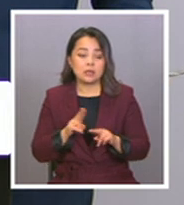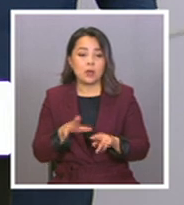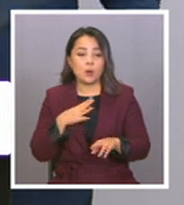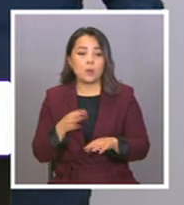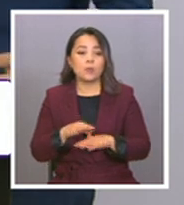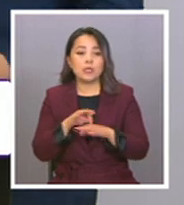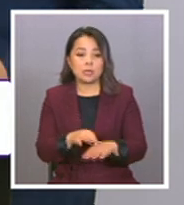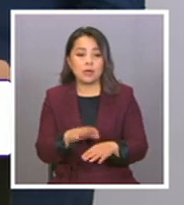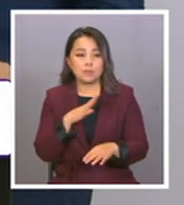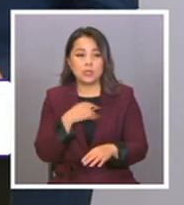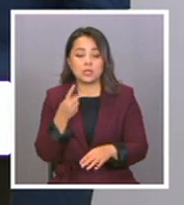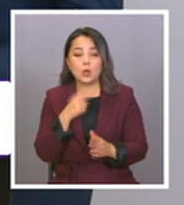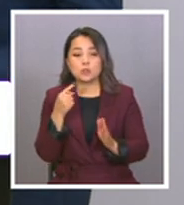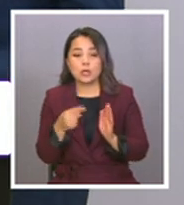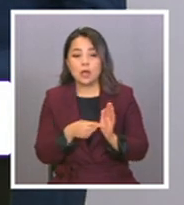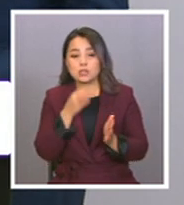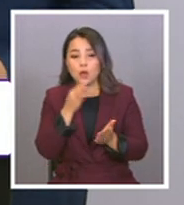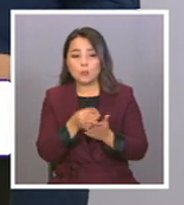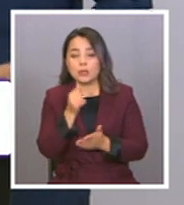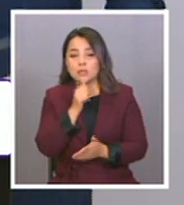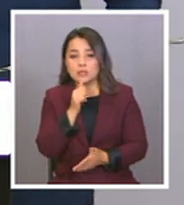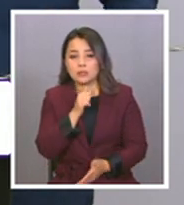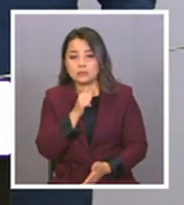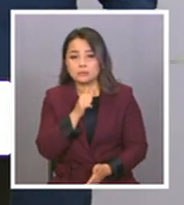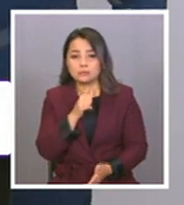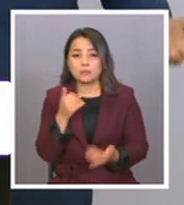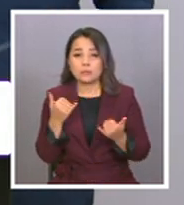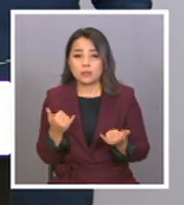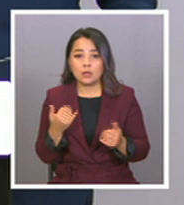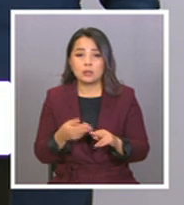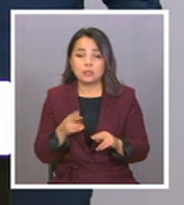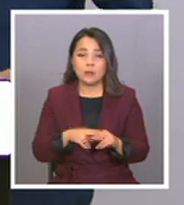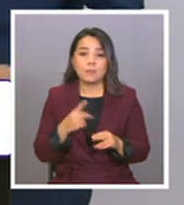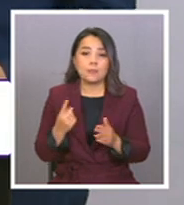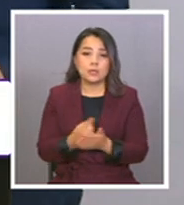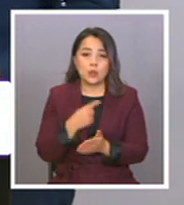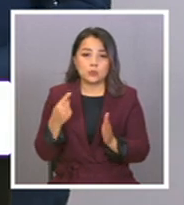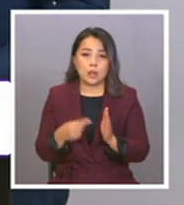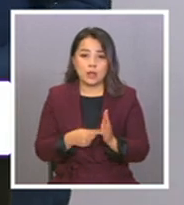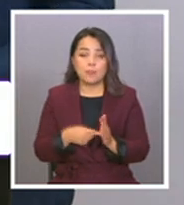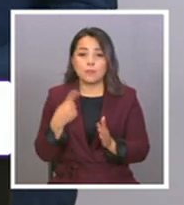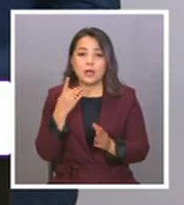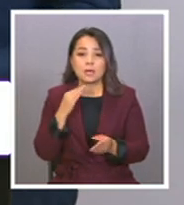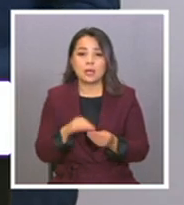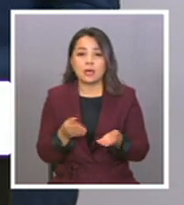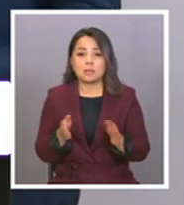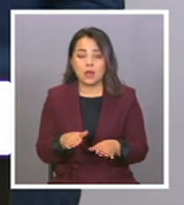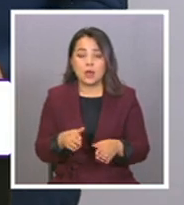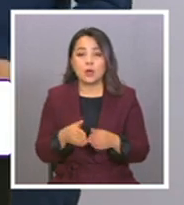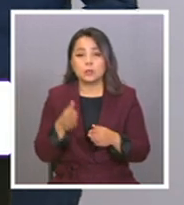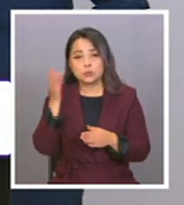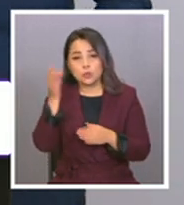негізінде бірнеше сұрақтарға жауап беріп кетсек. Сонымен бірінші сұрақ. Бір қалыпты түзу сызықты